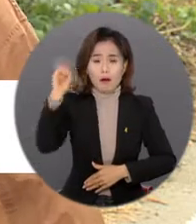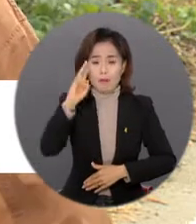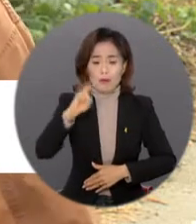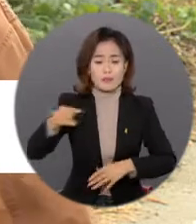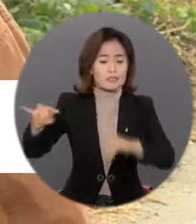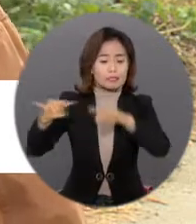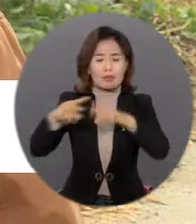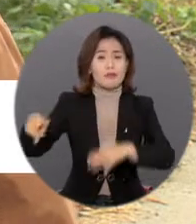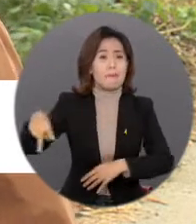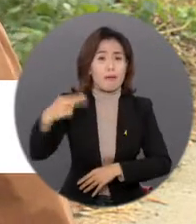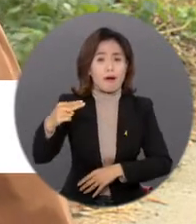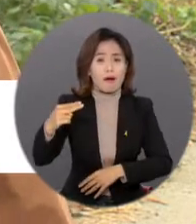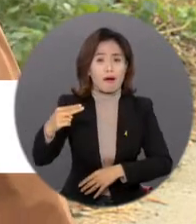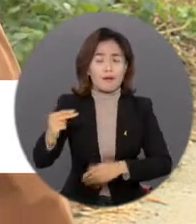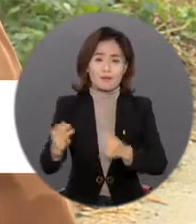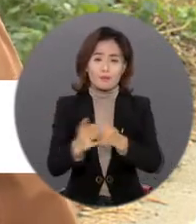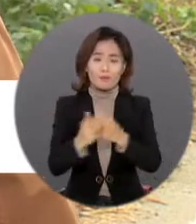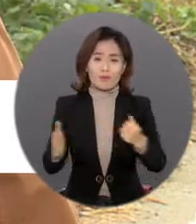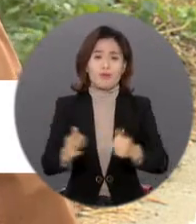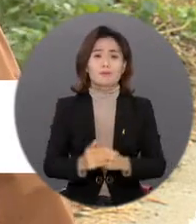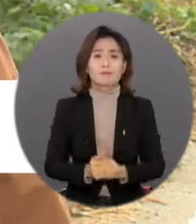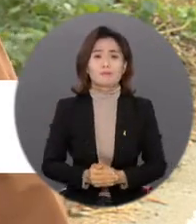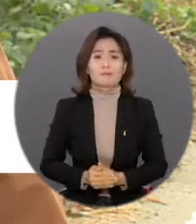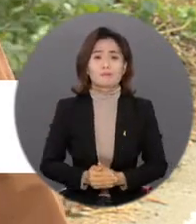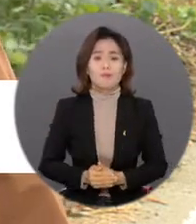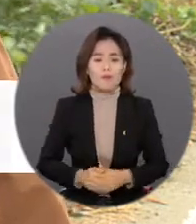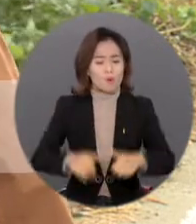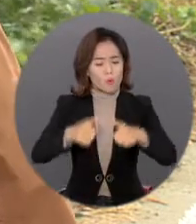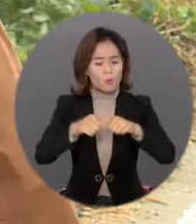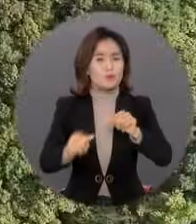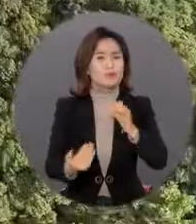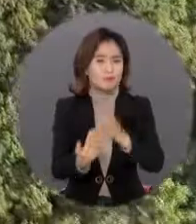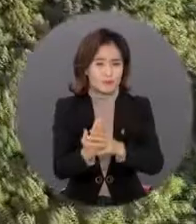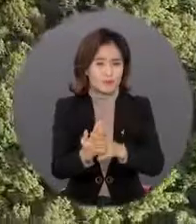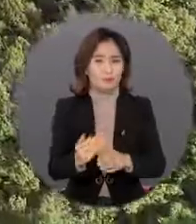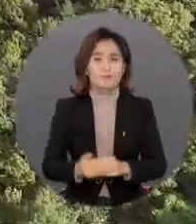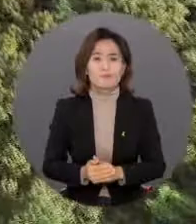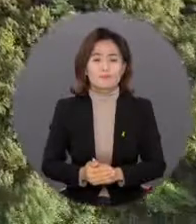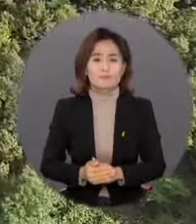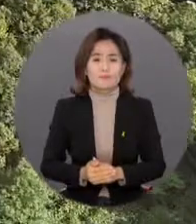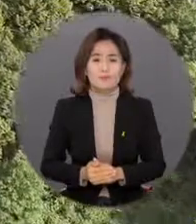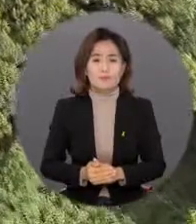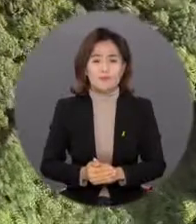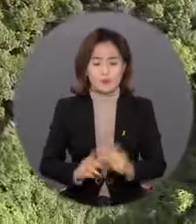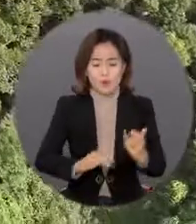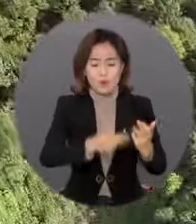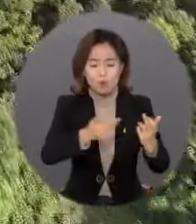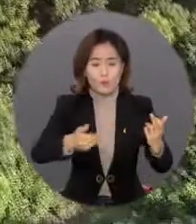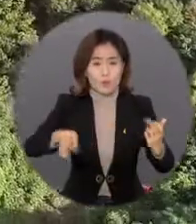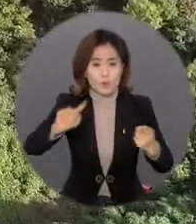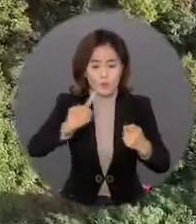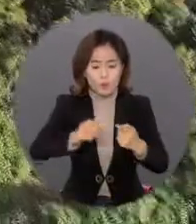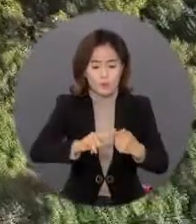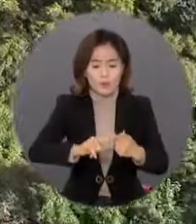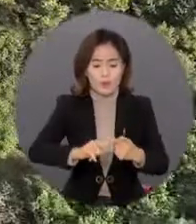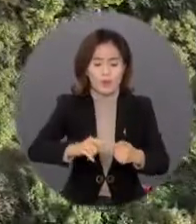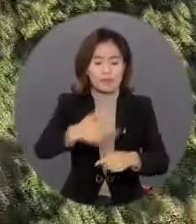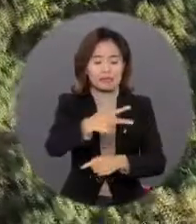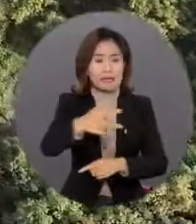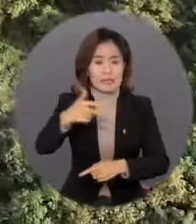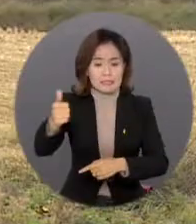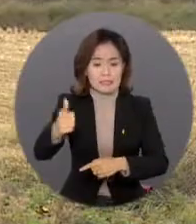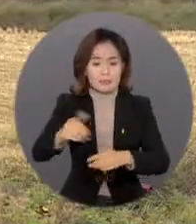전력이 끊어져 버려요. 그래가지고 고장도 나고. 실계천 하나를 사이에 둔 바로 앞